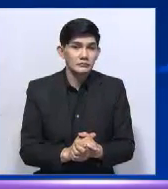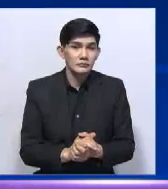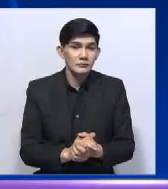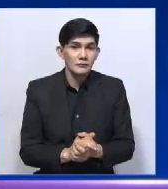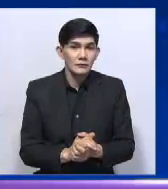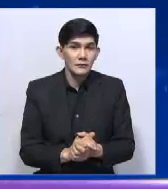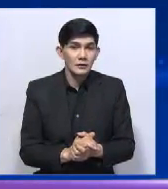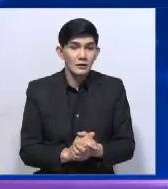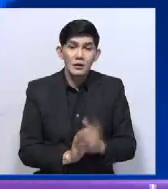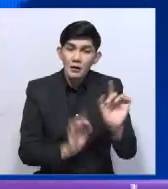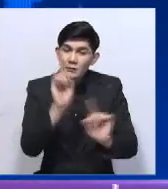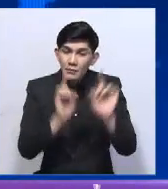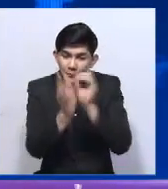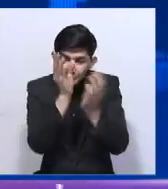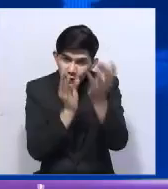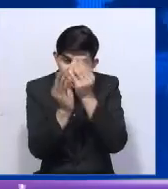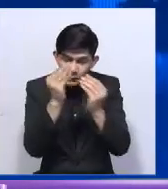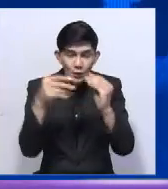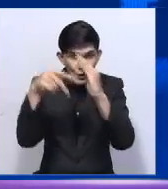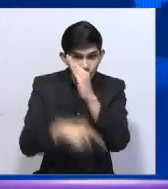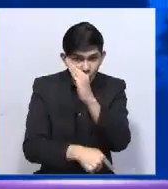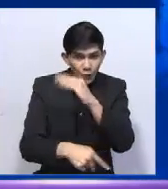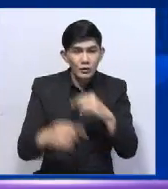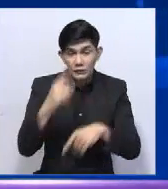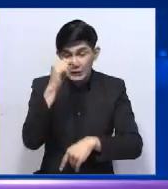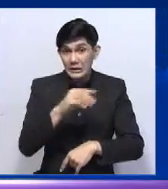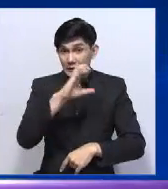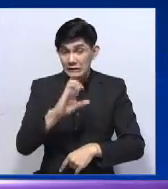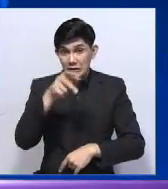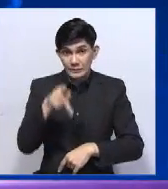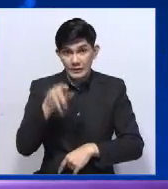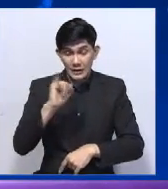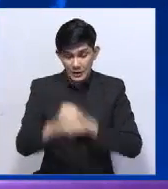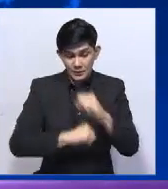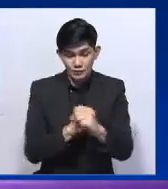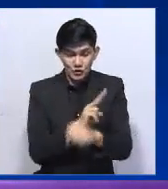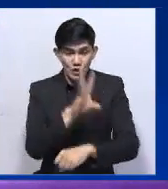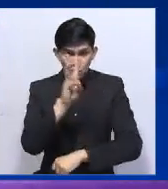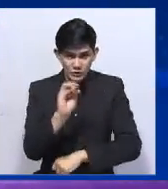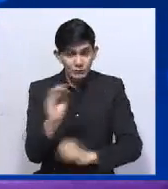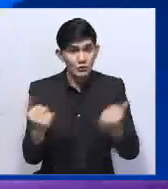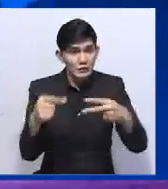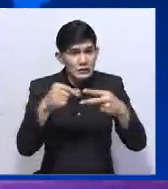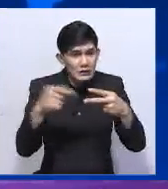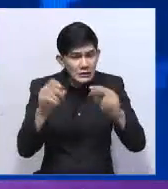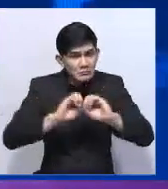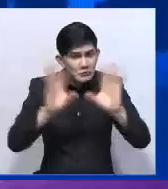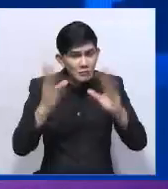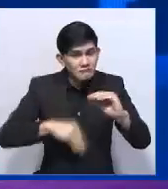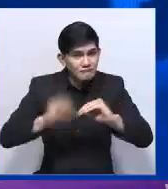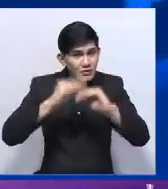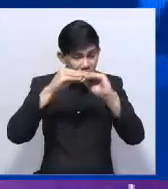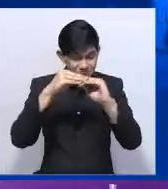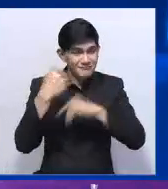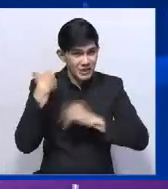จากการเปิดเผยดัชนีการรับรู้การทุจริตหรือ CPI ประจำปี2560แม้คะแนนความโปร่งใสจะเพิ่มขึ้